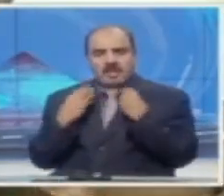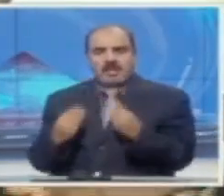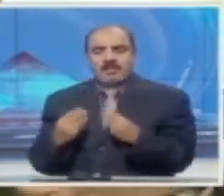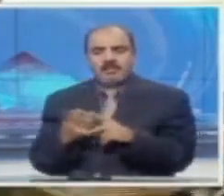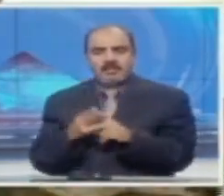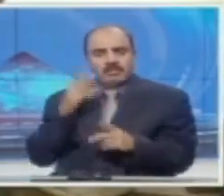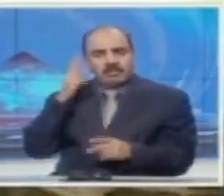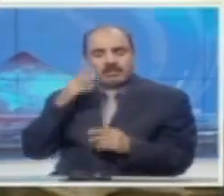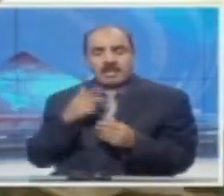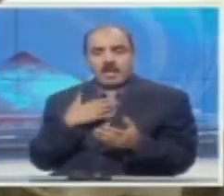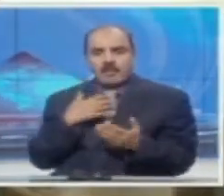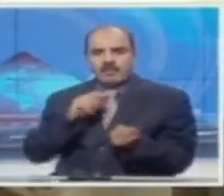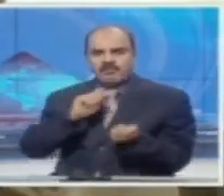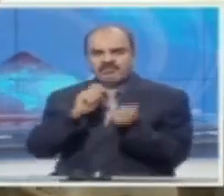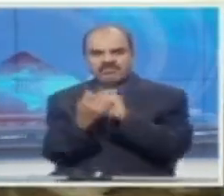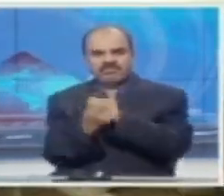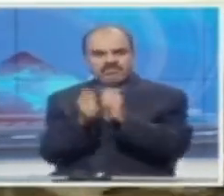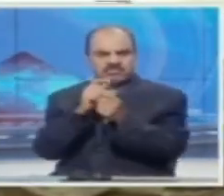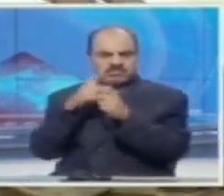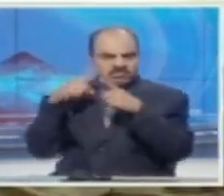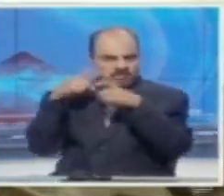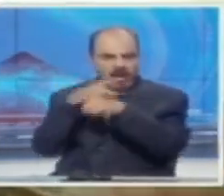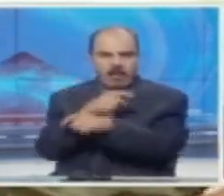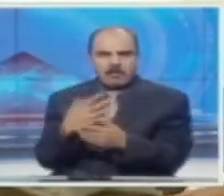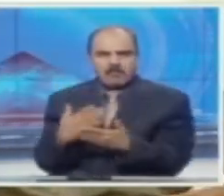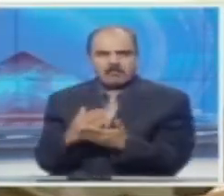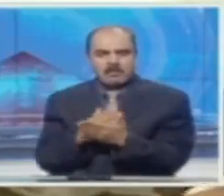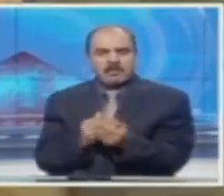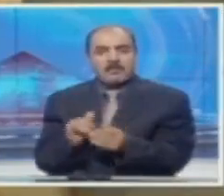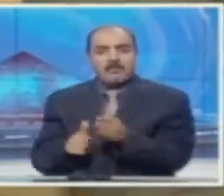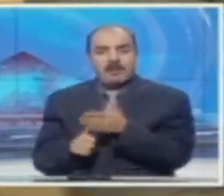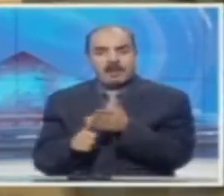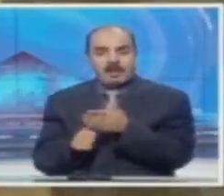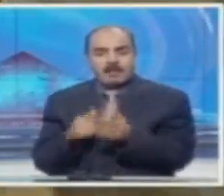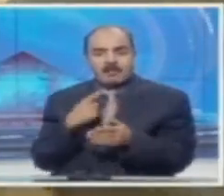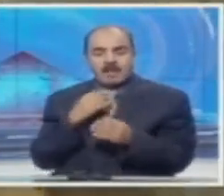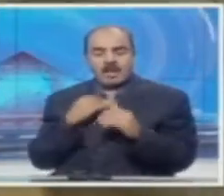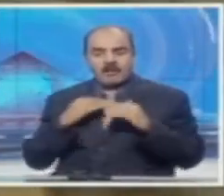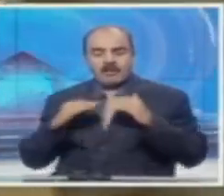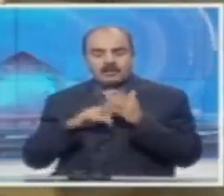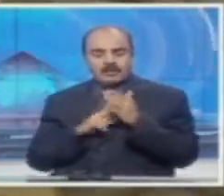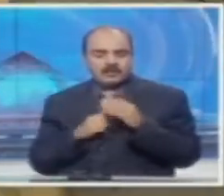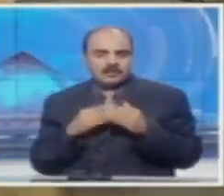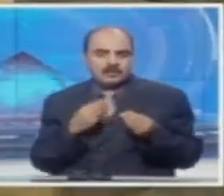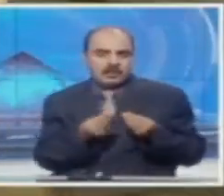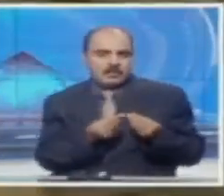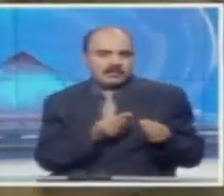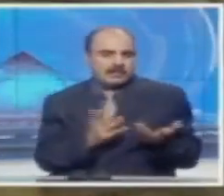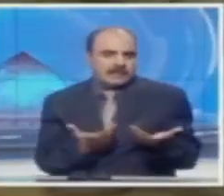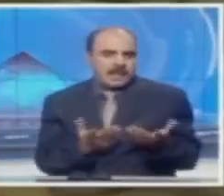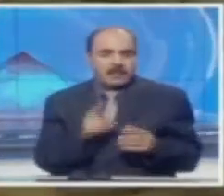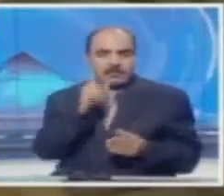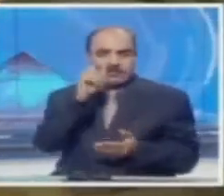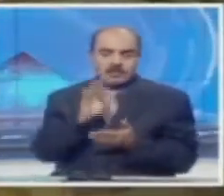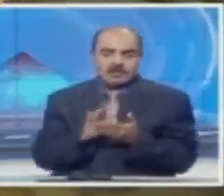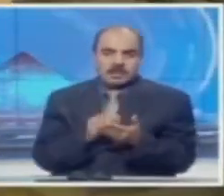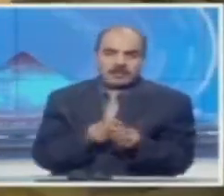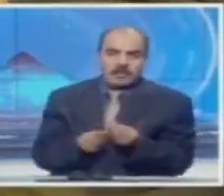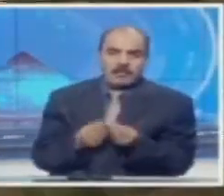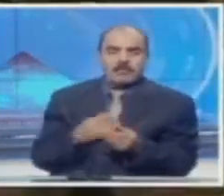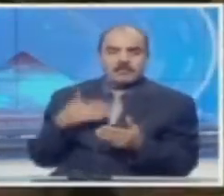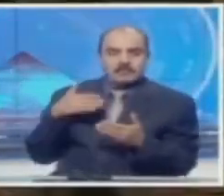فيما يتعلق بقضايا المناخ ذات الأولوية، وخاصة التكيف مع تغير المناخ وتخفيف